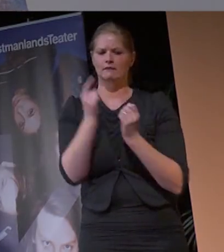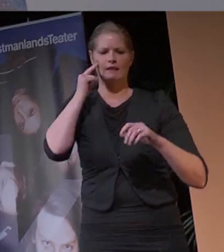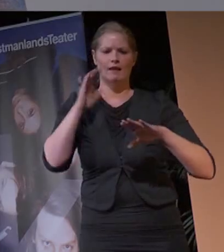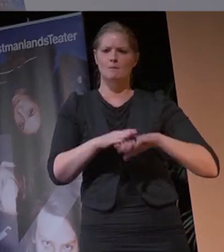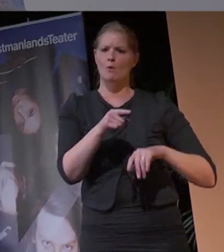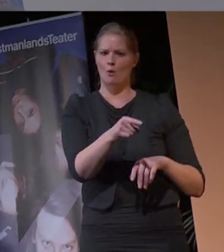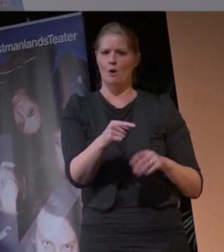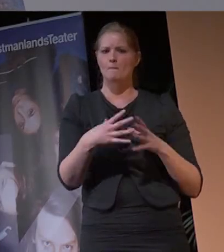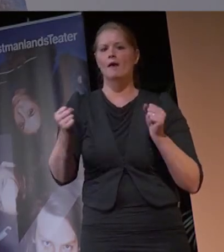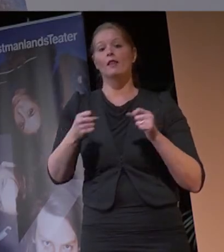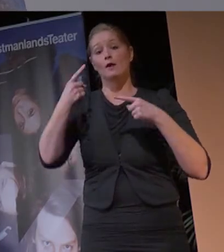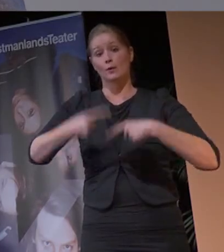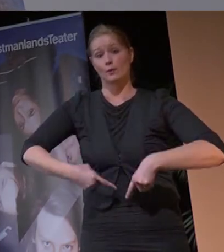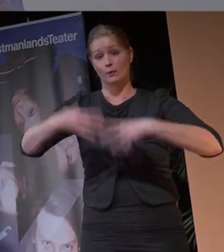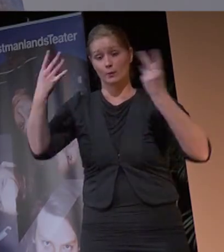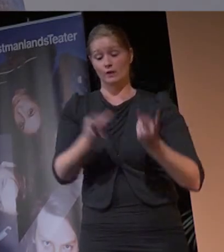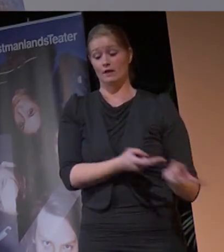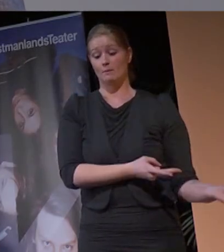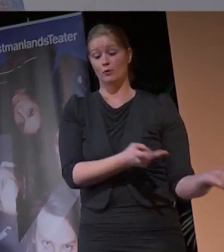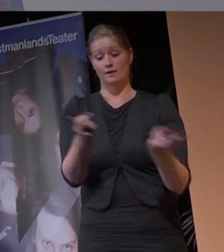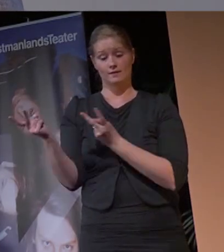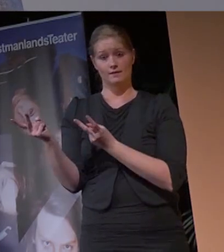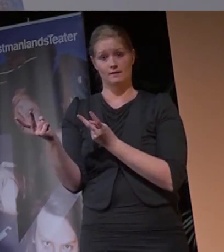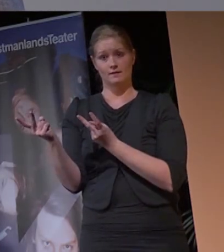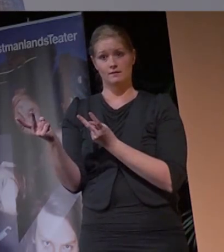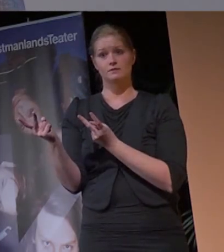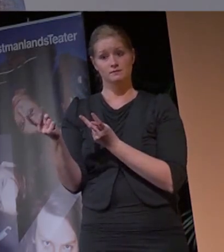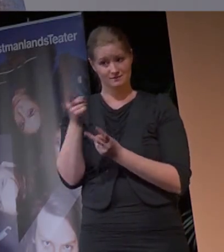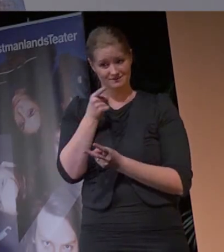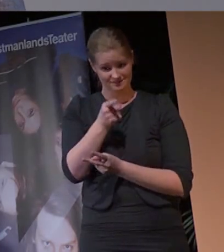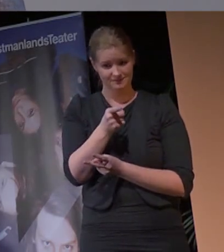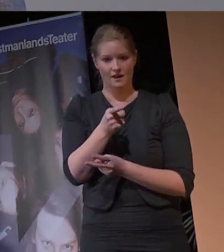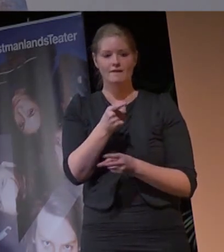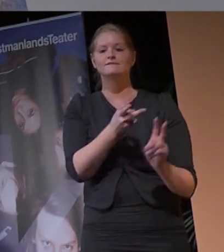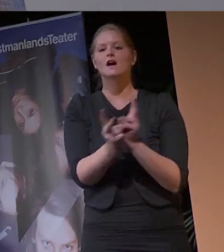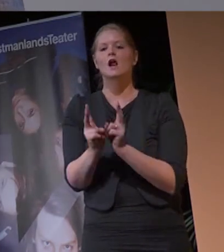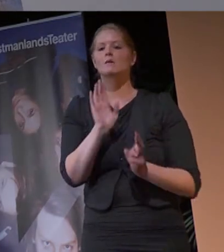Men kultur och demokrati är varandras förutsättningar.